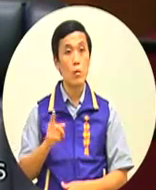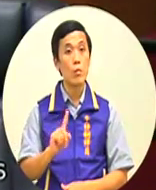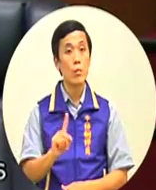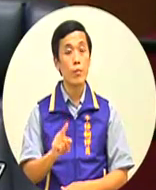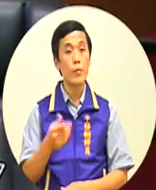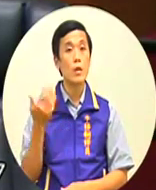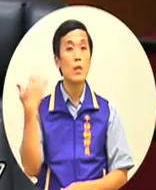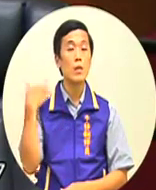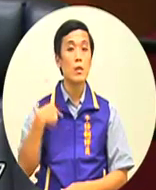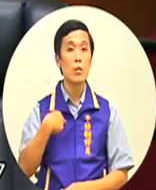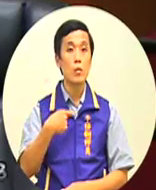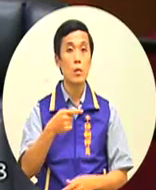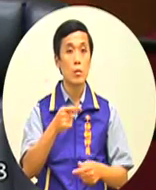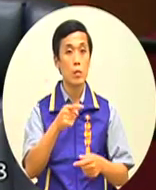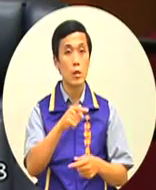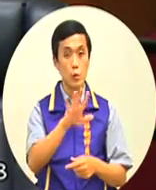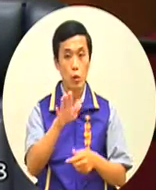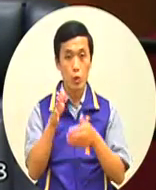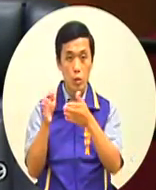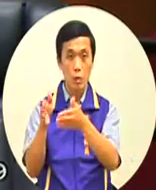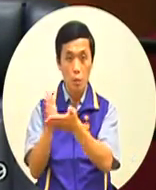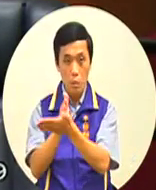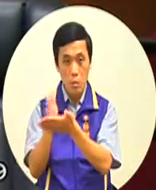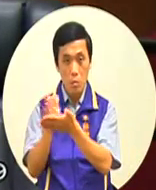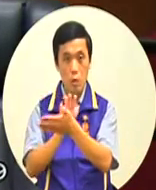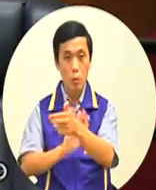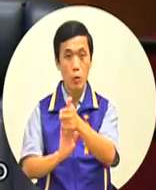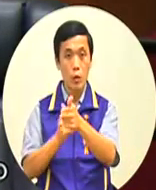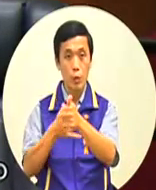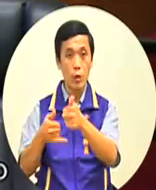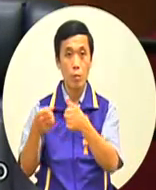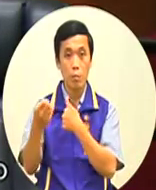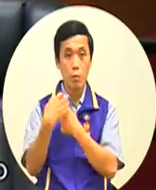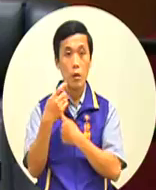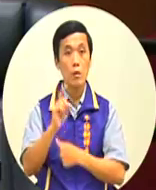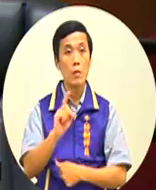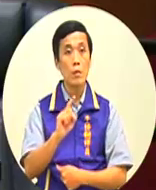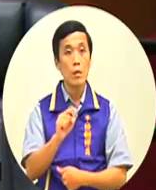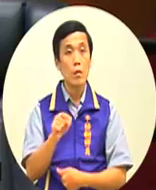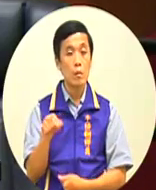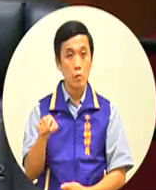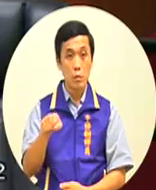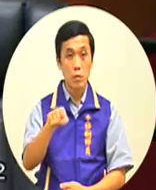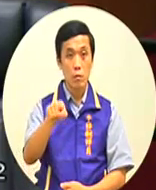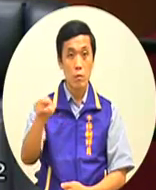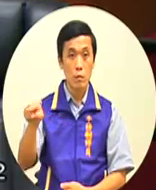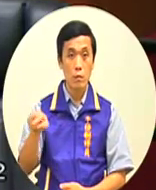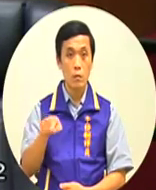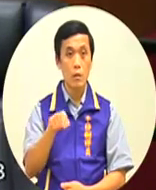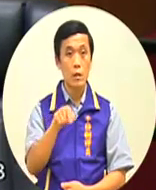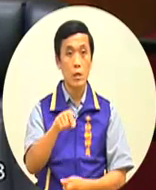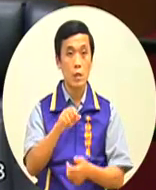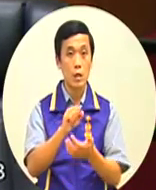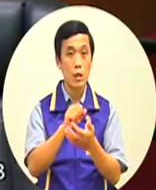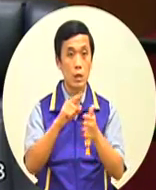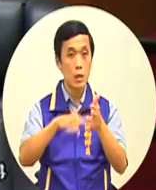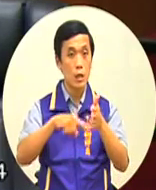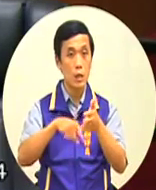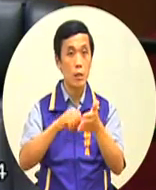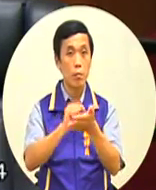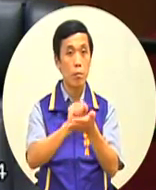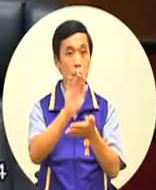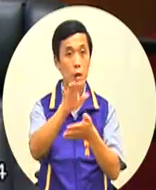也听我们几个评审委员他们在讲说，你们这样的报告简报资料